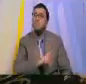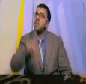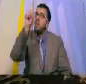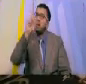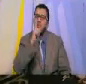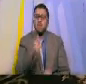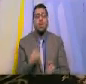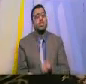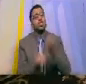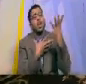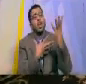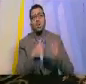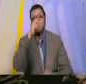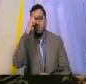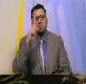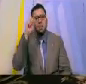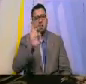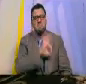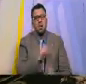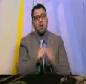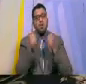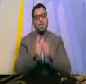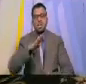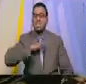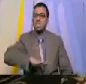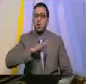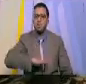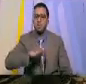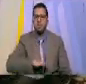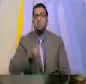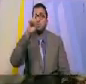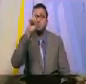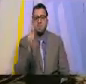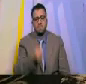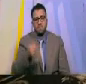يسكنه فسيح جناته وان يلهم ذويه جميل الصبر والسلوى